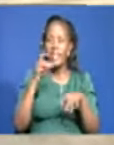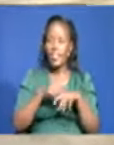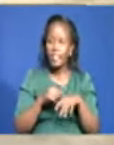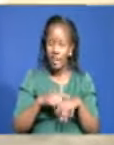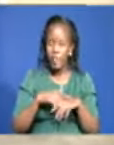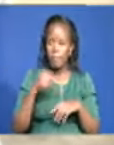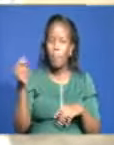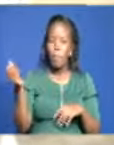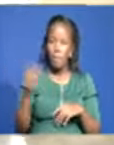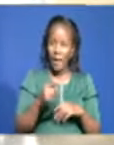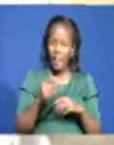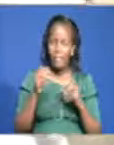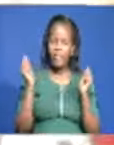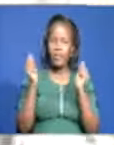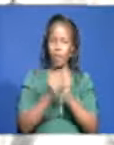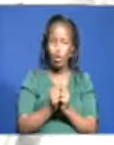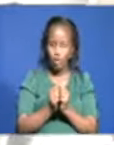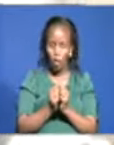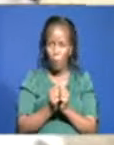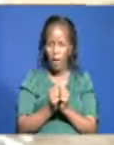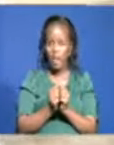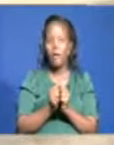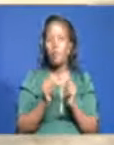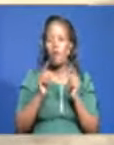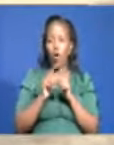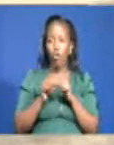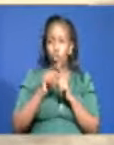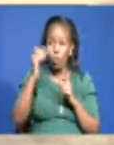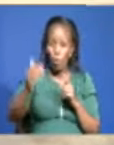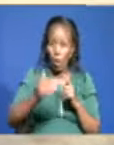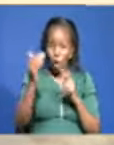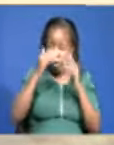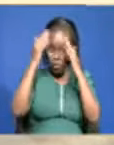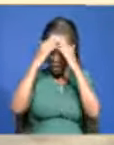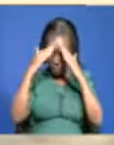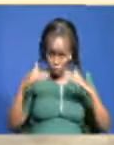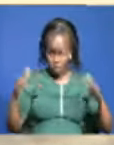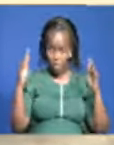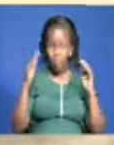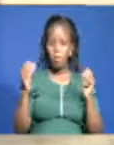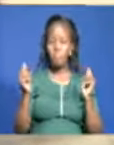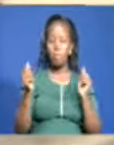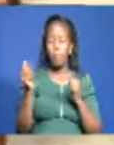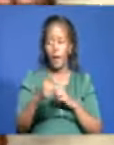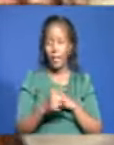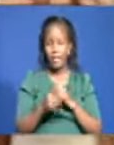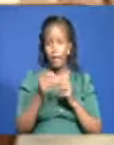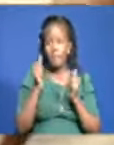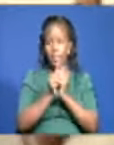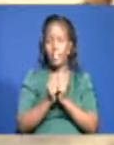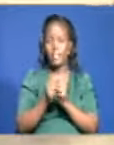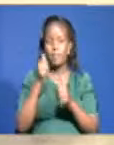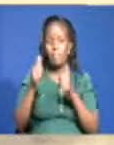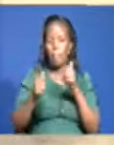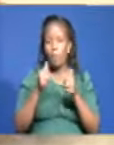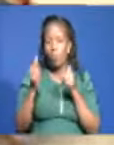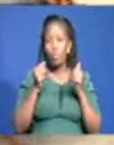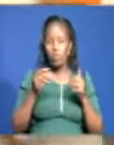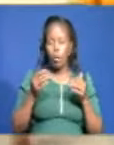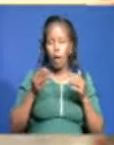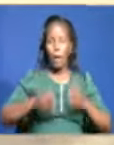ni mwezi wa kumi na huwa ni mwezi wa Kiislamu ni mfungo sita ambao ndio mwezi alozaliwa Prophet